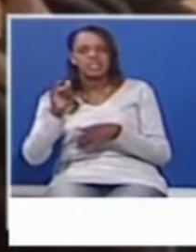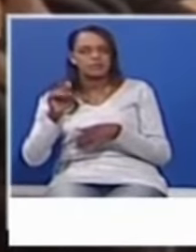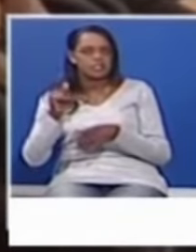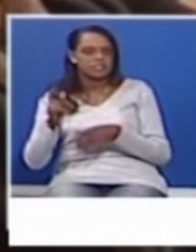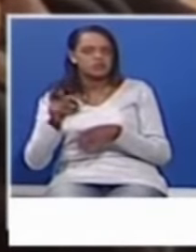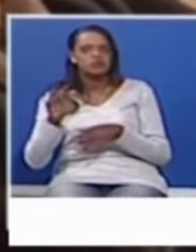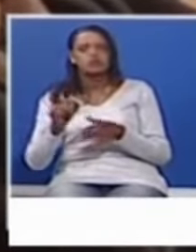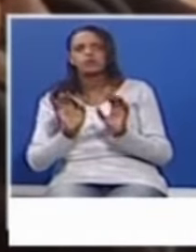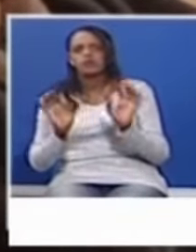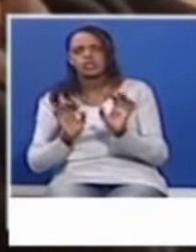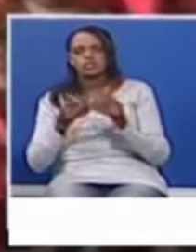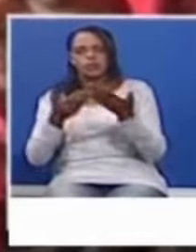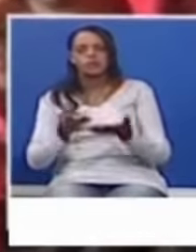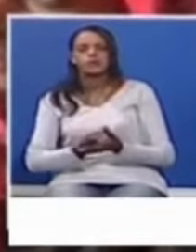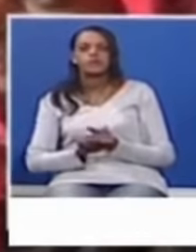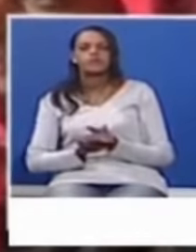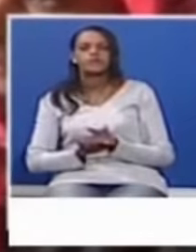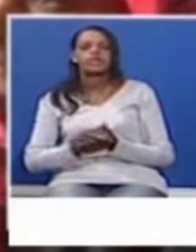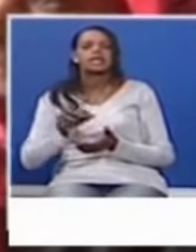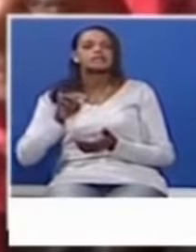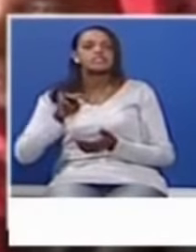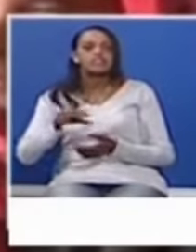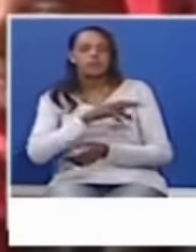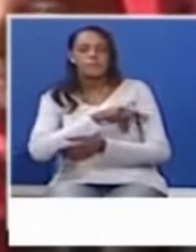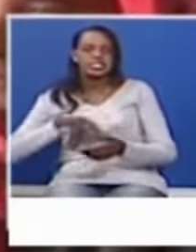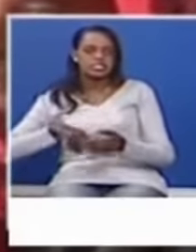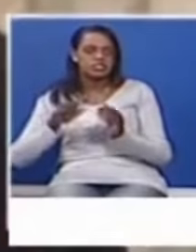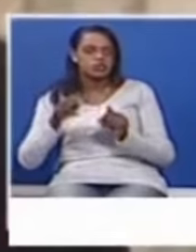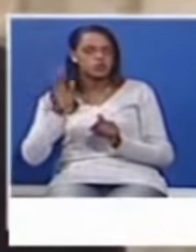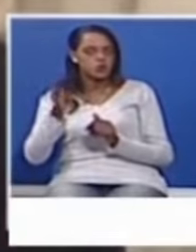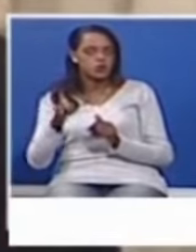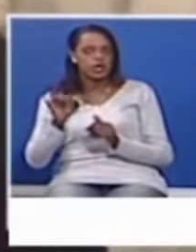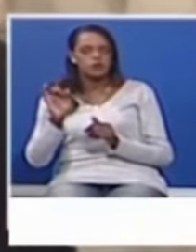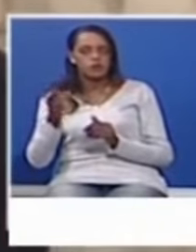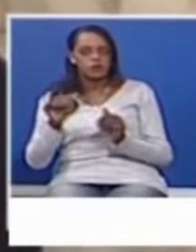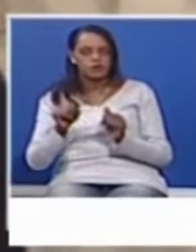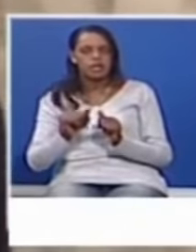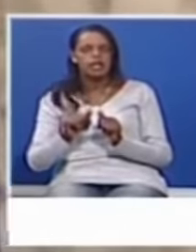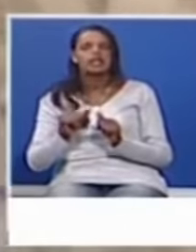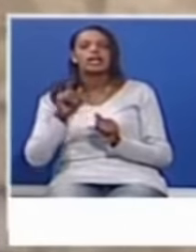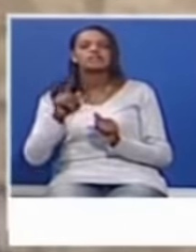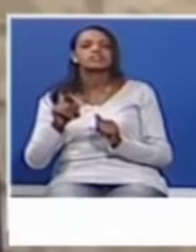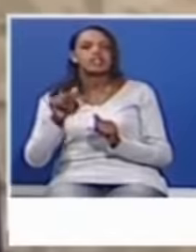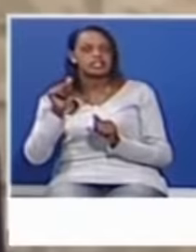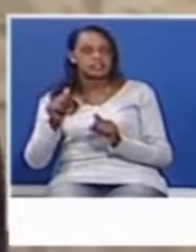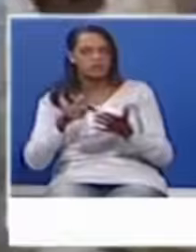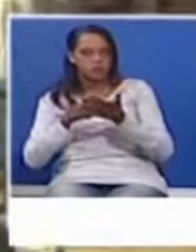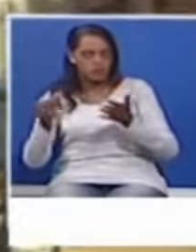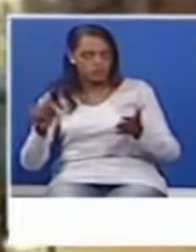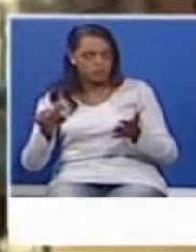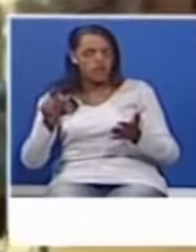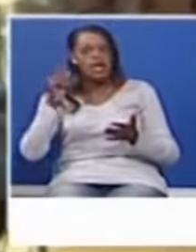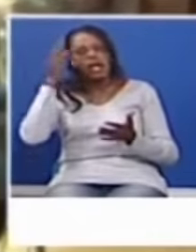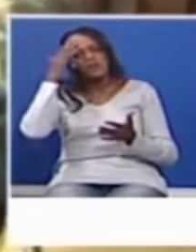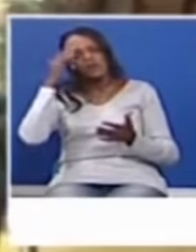ብፍላይ ዘተኮረ ጎስጓስ ተኻይዱ። ኣብ ጨንፈር ሚኒስትር ጥዕና ዞባ ደቡብ ሓላፊ ኣሃዱ ምክልኻል ኤችኣይቪ/ኤድስ ኣቶ ኣሰፋው ገብረ ሚካኤል